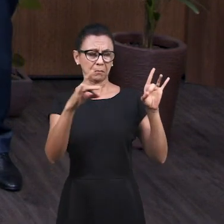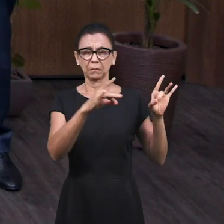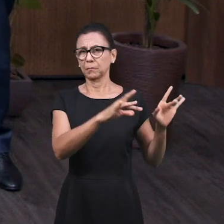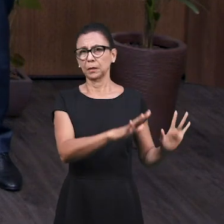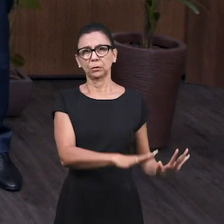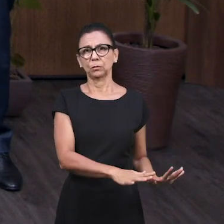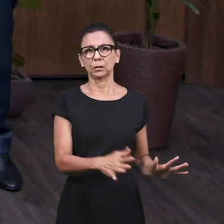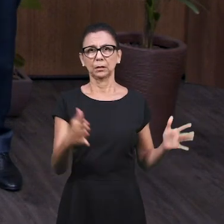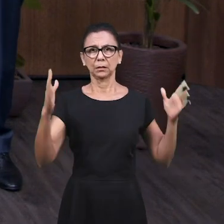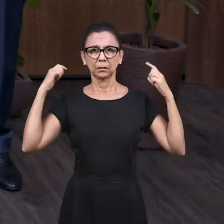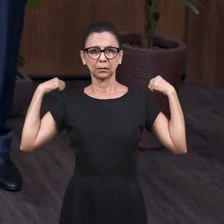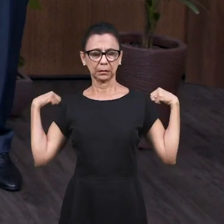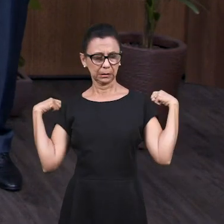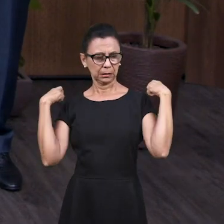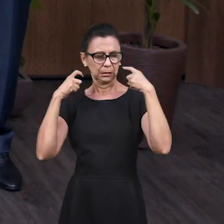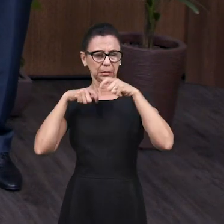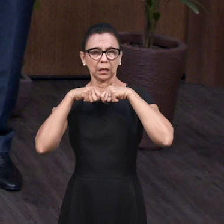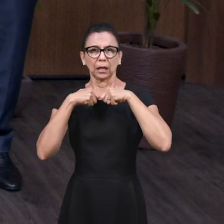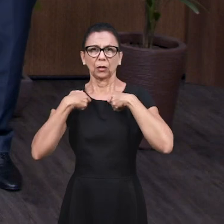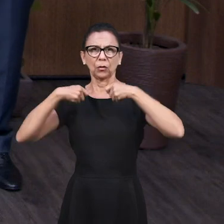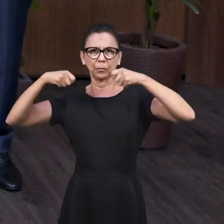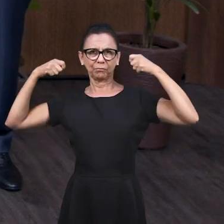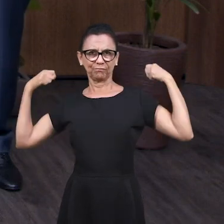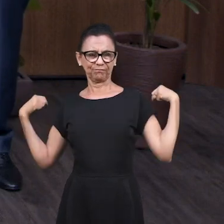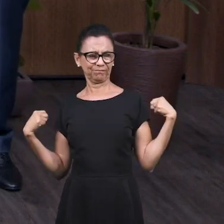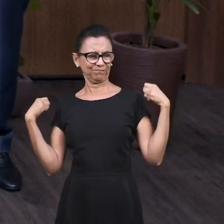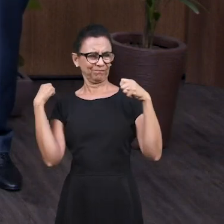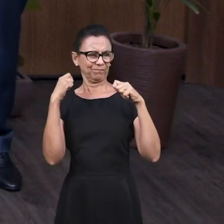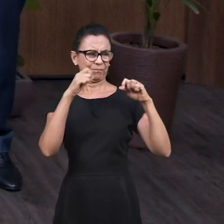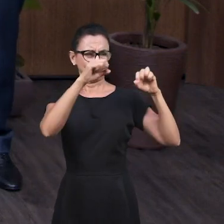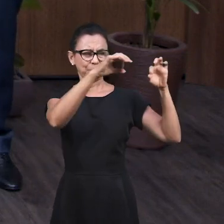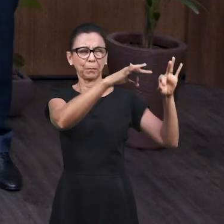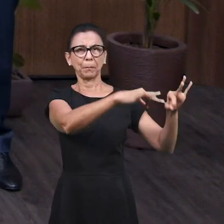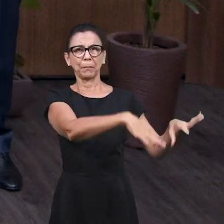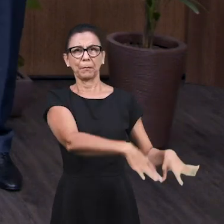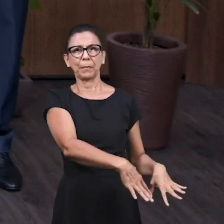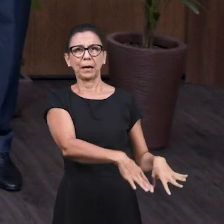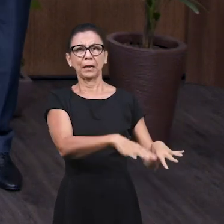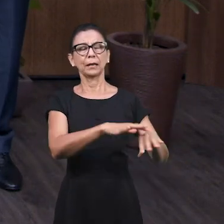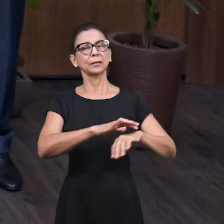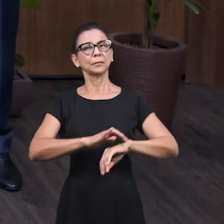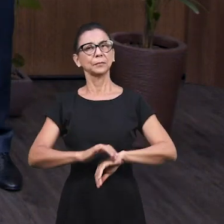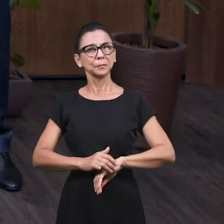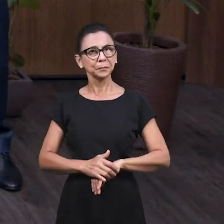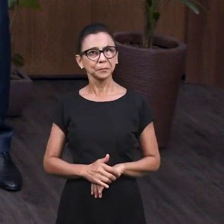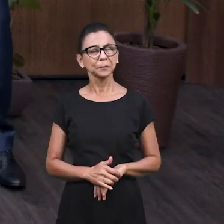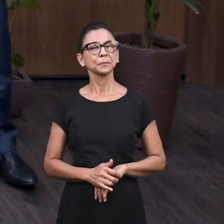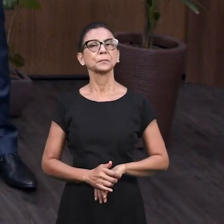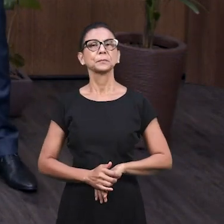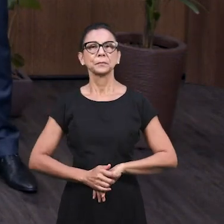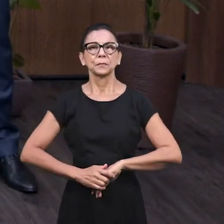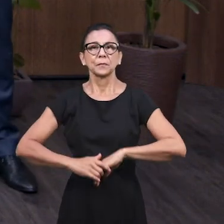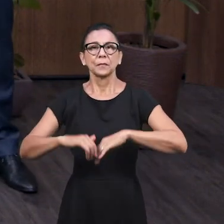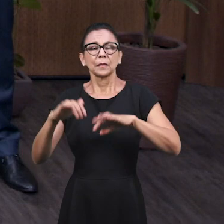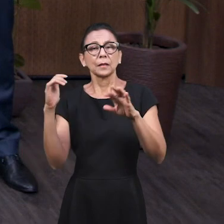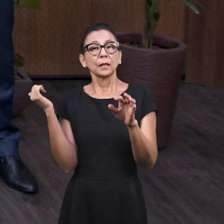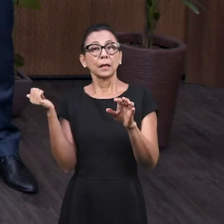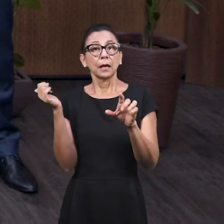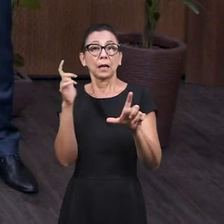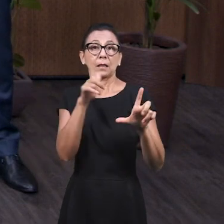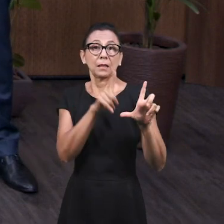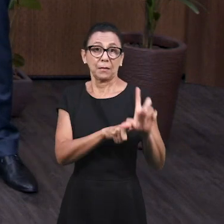sa couverture derrière lui, la dépendance qu'il avait d'autres personnes jusqu'à ce